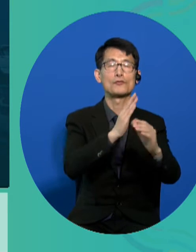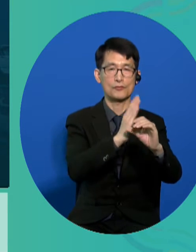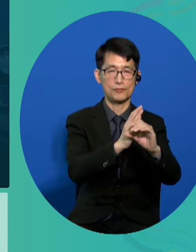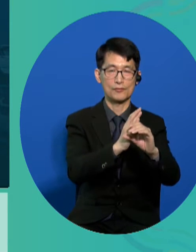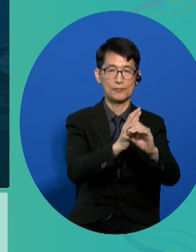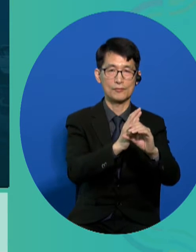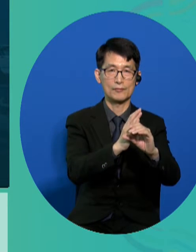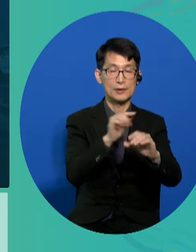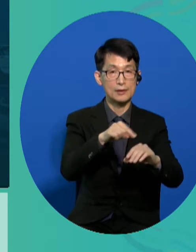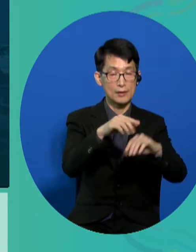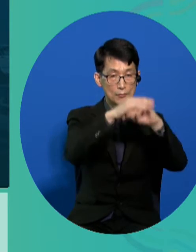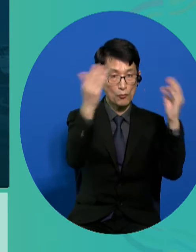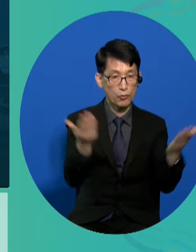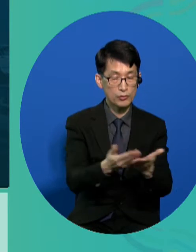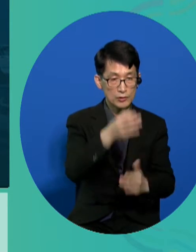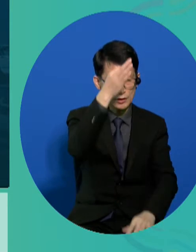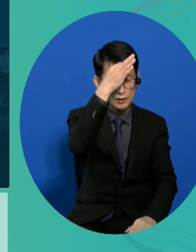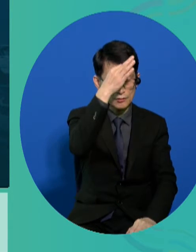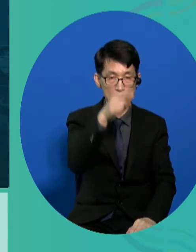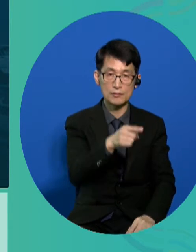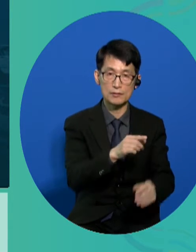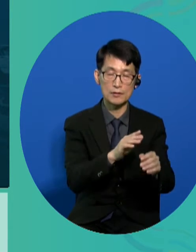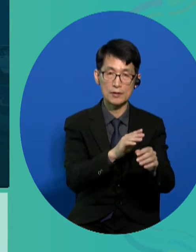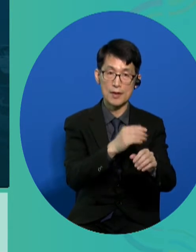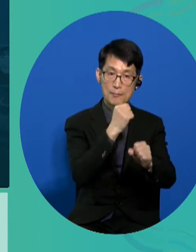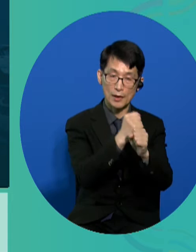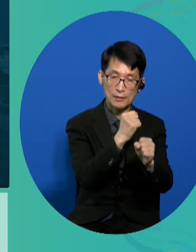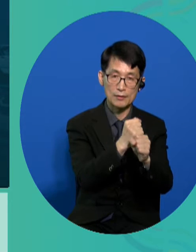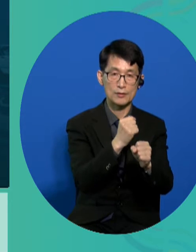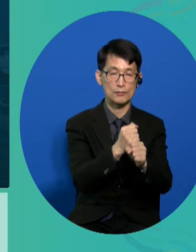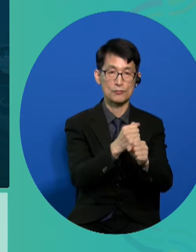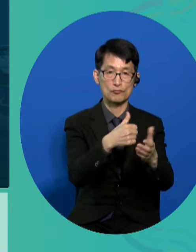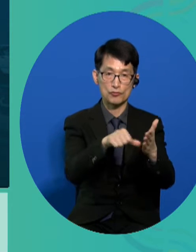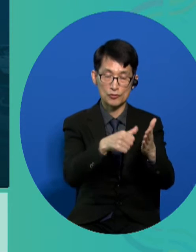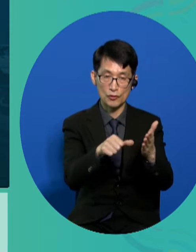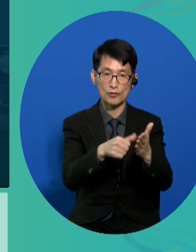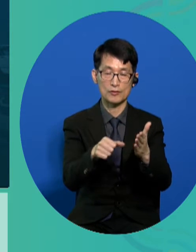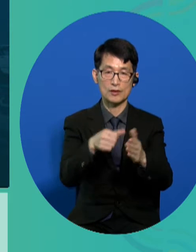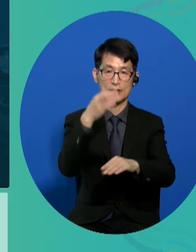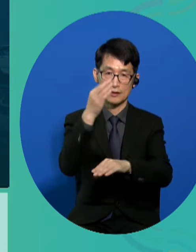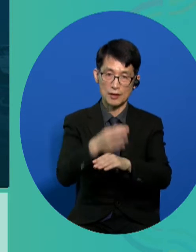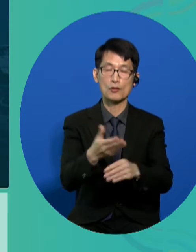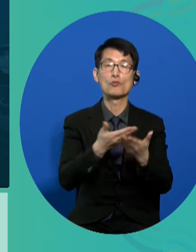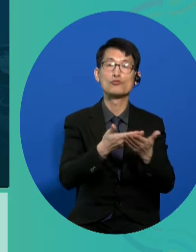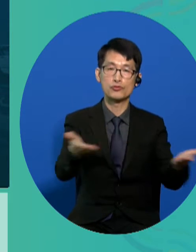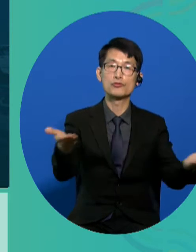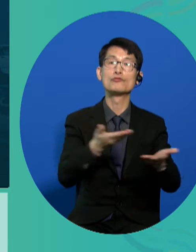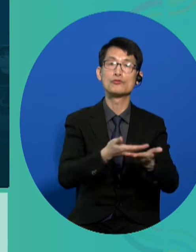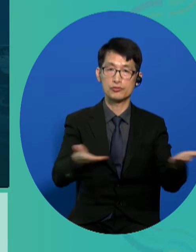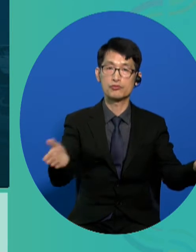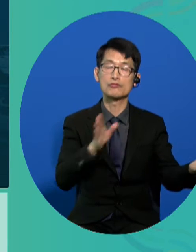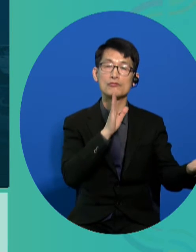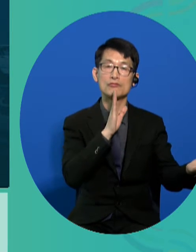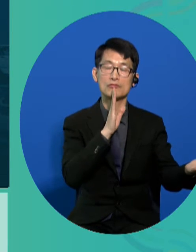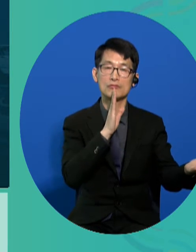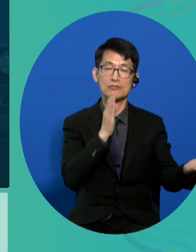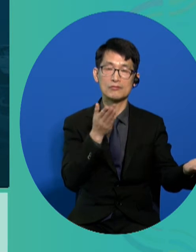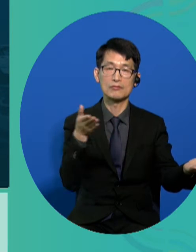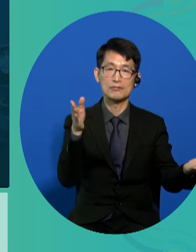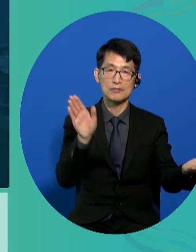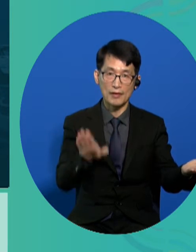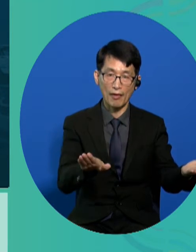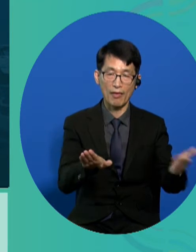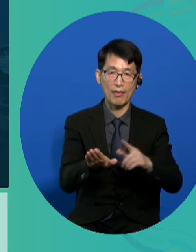모두가 이 기술 제품 및 서비스를 개발, 구매 및 배포를 하고 있죠. 이러한 와중에 이들이 점차